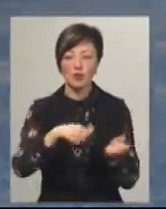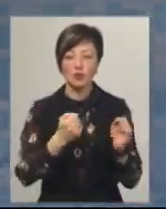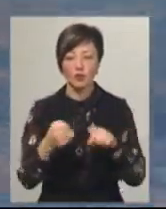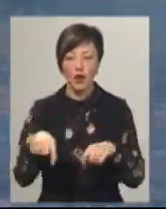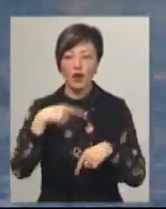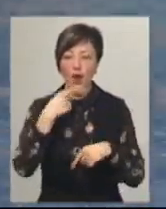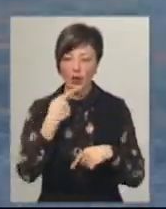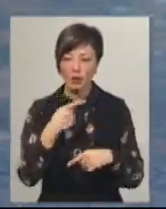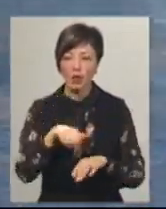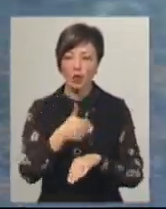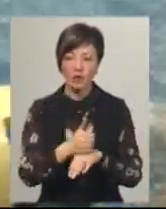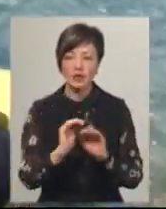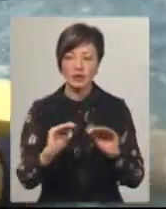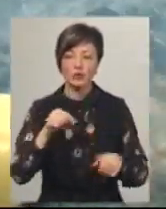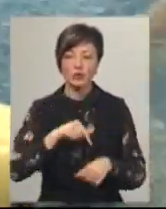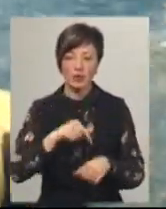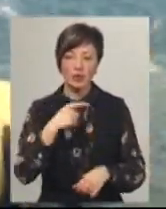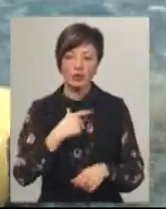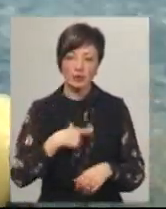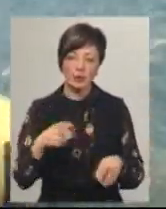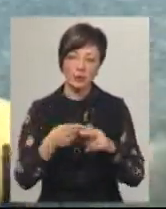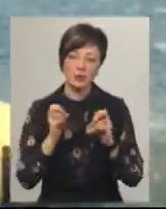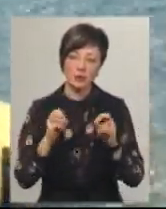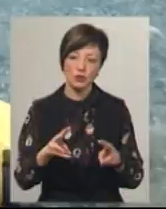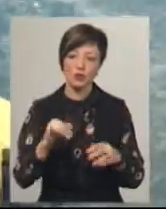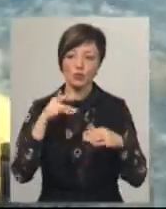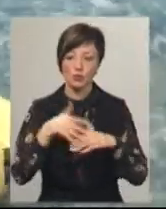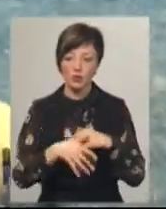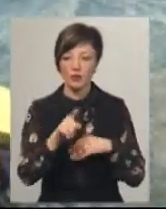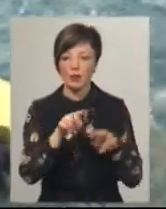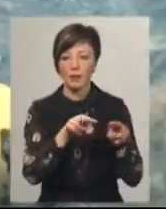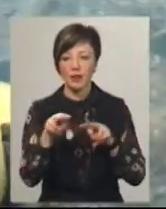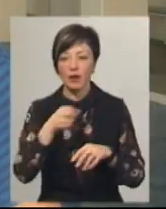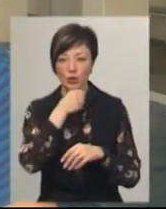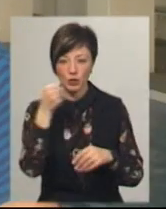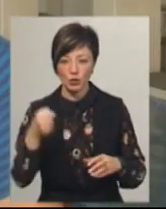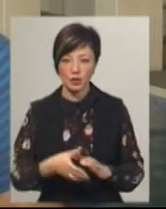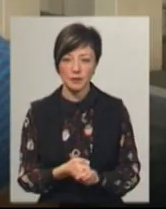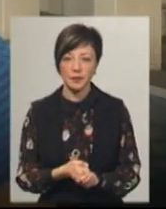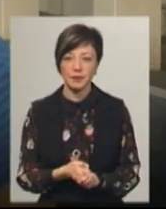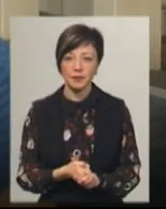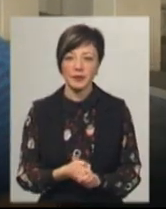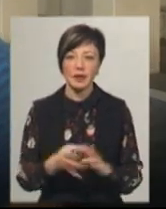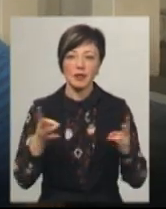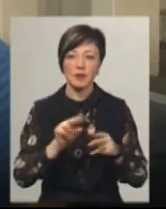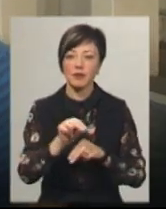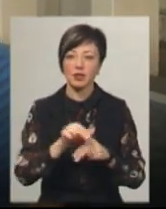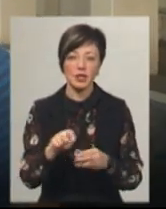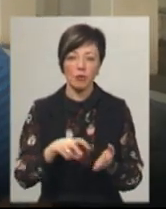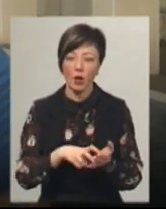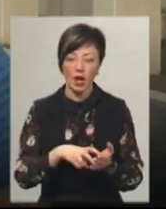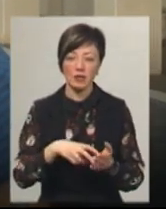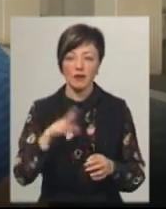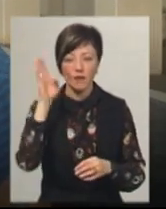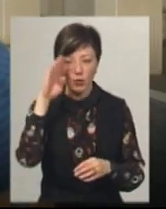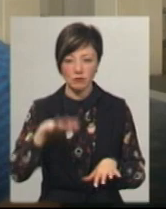Кушта каже, головне, щоб діти почувалися в воді безпечно і зрозуміли, вони під наглядом дорослих. Треба їх навчити не боятися води, щоб